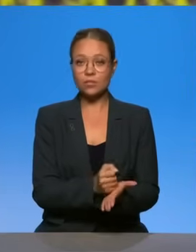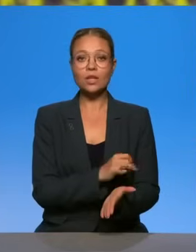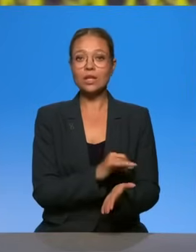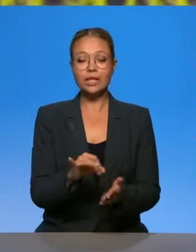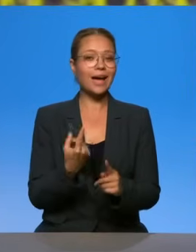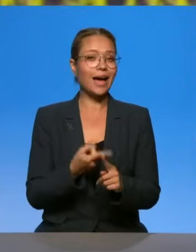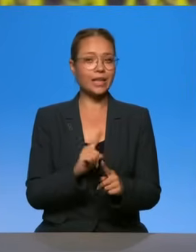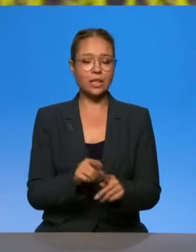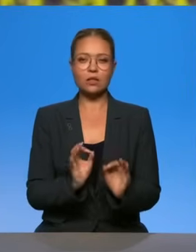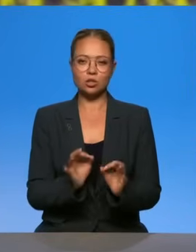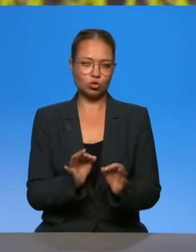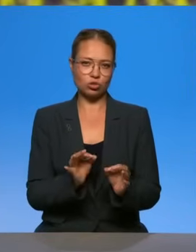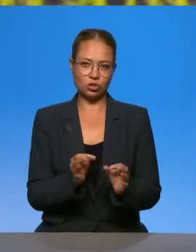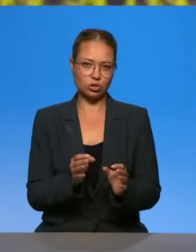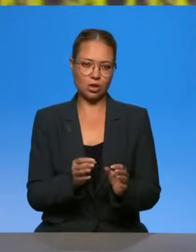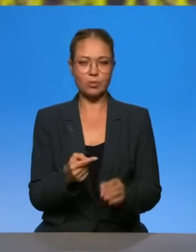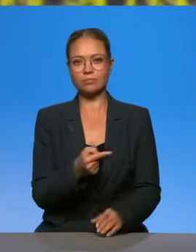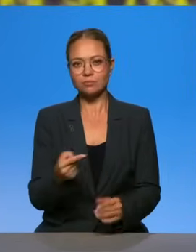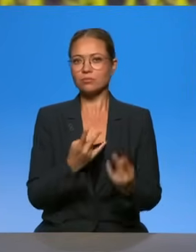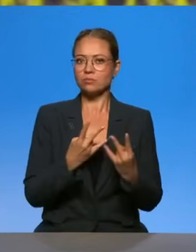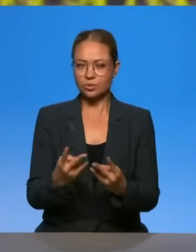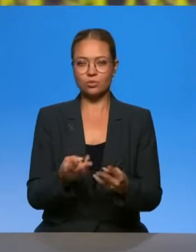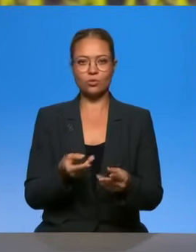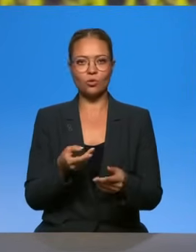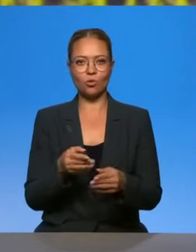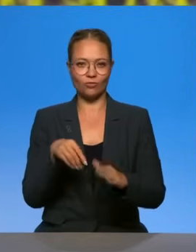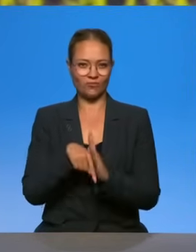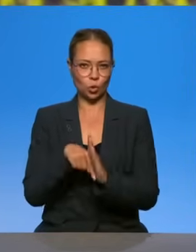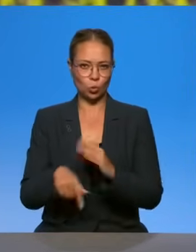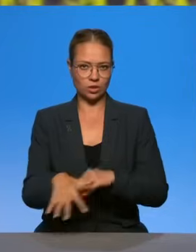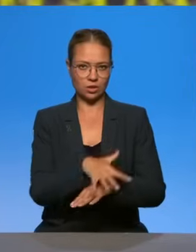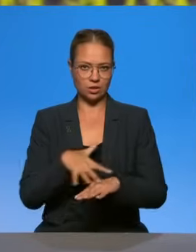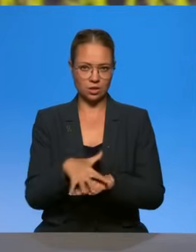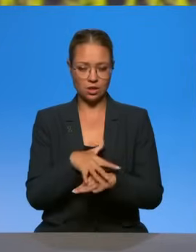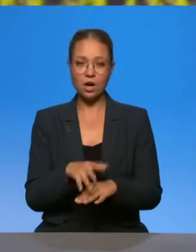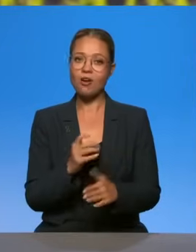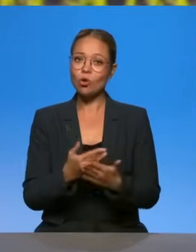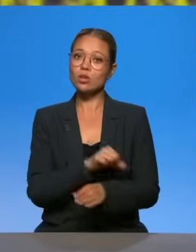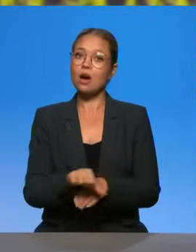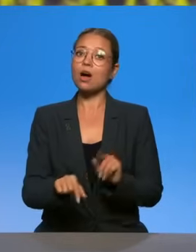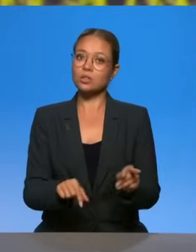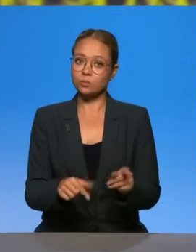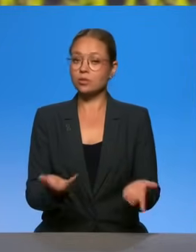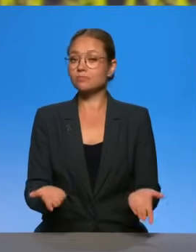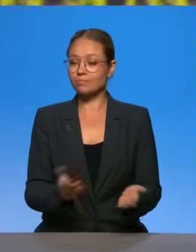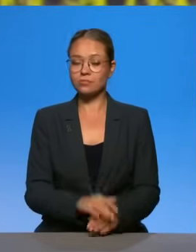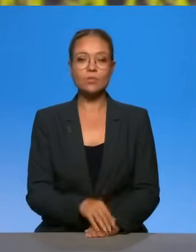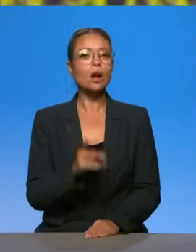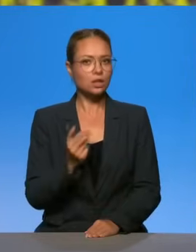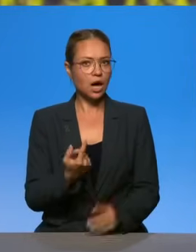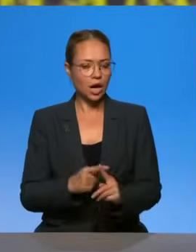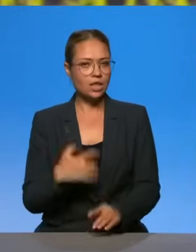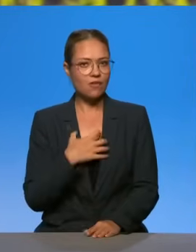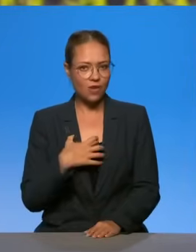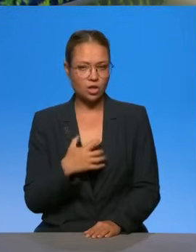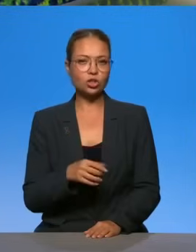отразится. А на экспортном потенциале это... Вот, это очень важно, потому что мировые биржи тут же отреагировали. Цена на зерно